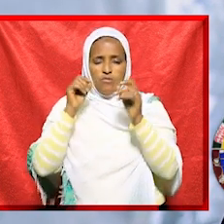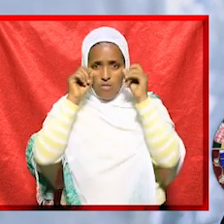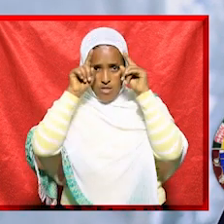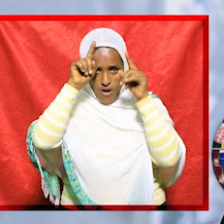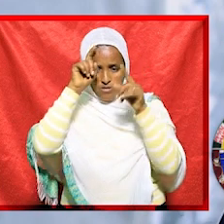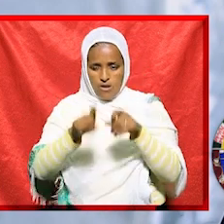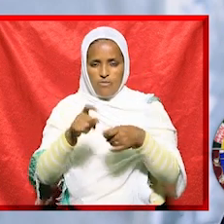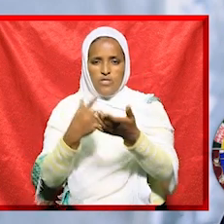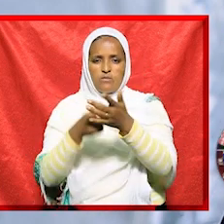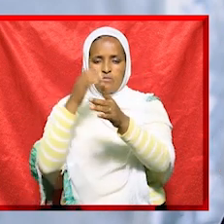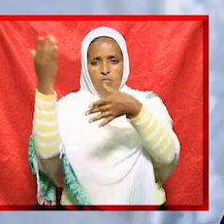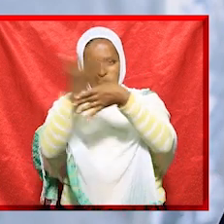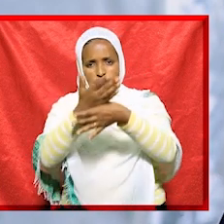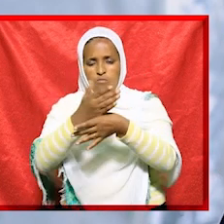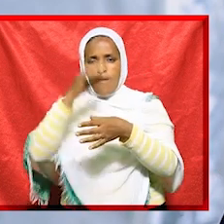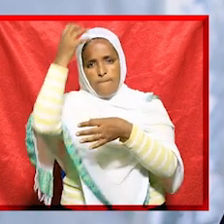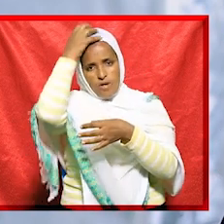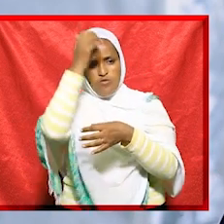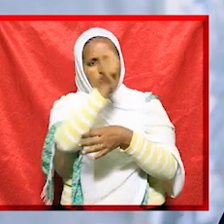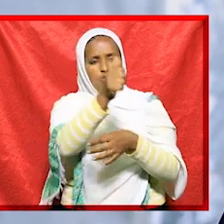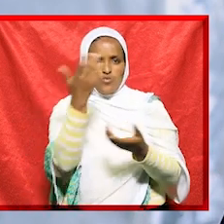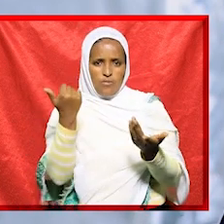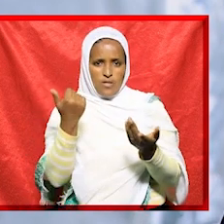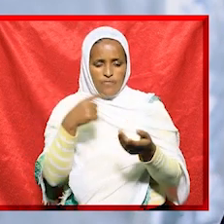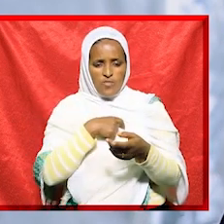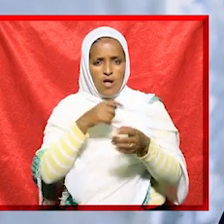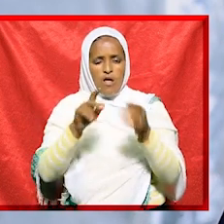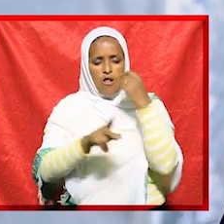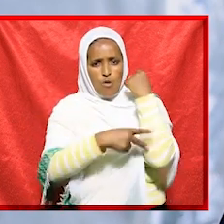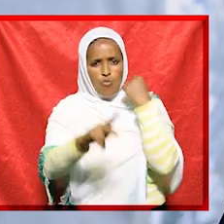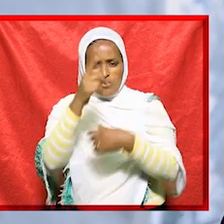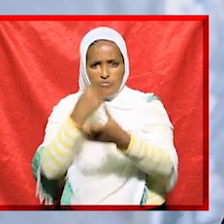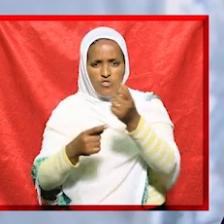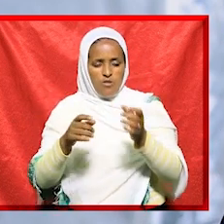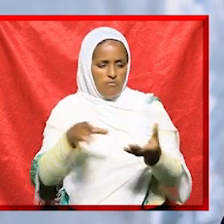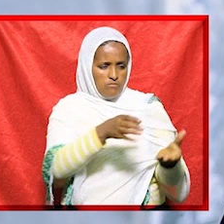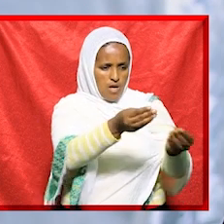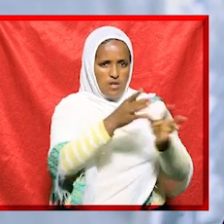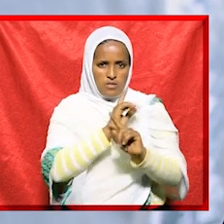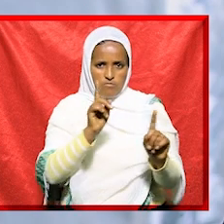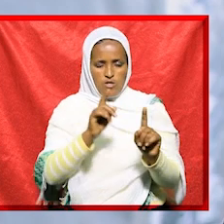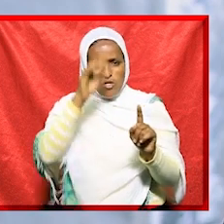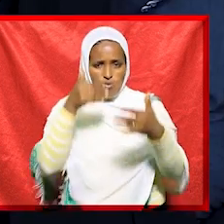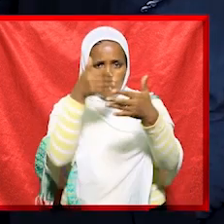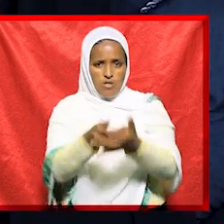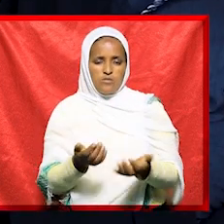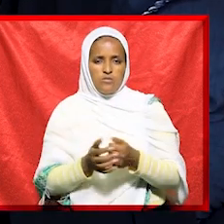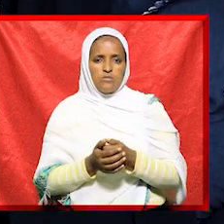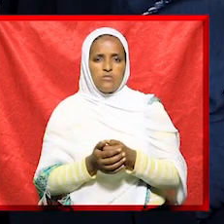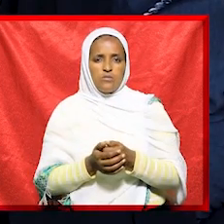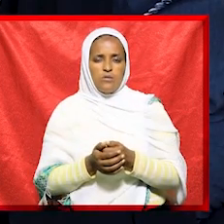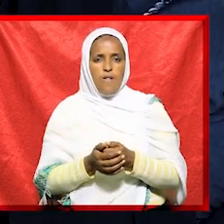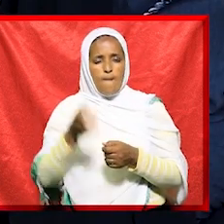ከማሰማቷ በፊት መትጋት የነበረበት መንግስት ነበር። እኔ ለፖለቲካ ፍጆታ ብቻ አይደለም መሰጠት ያለበት።